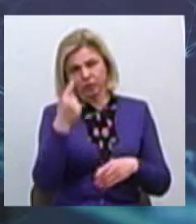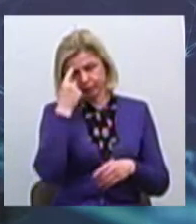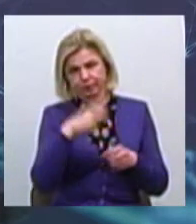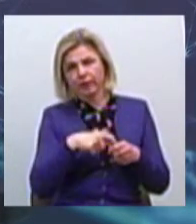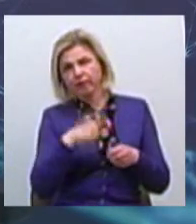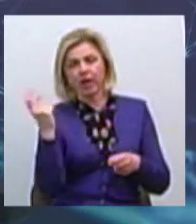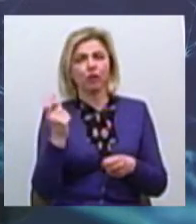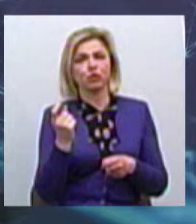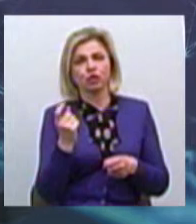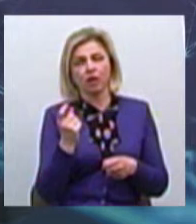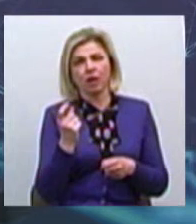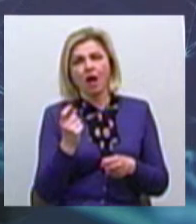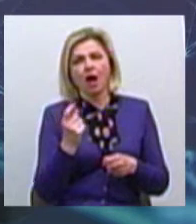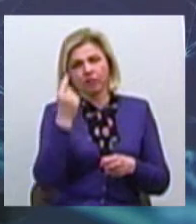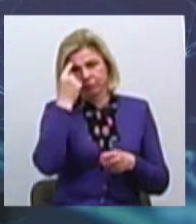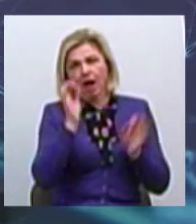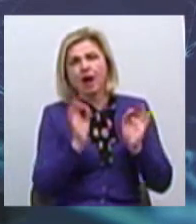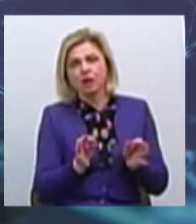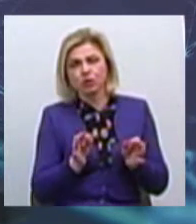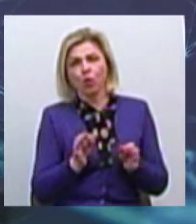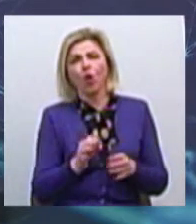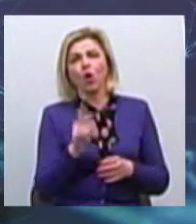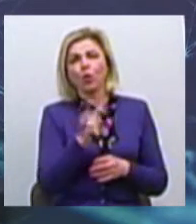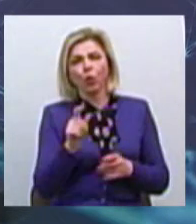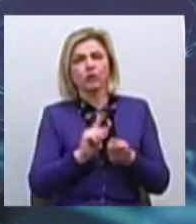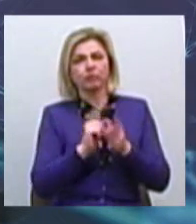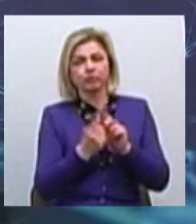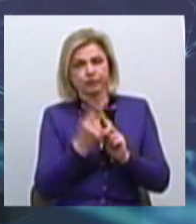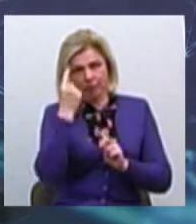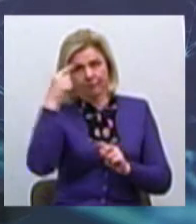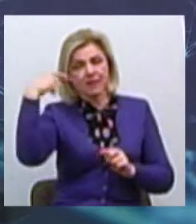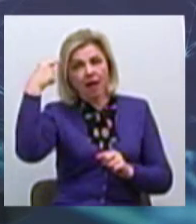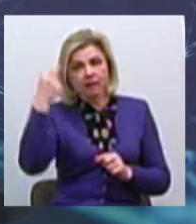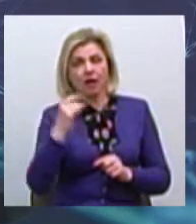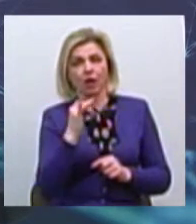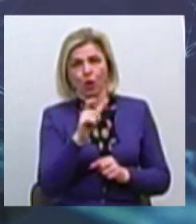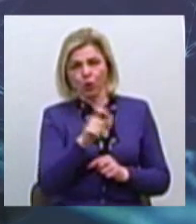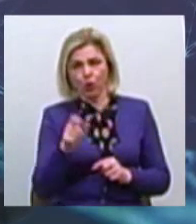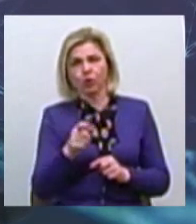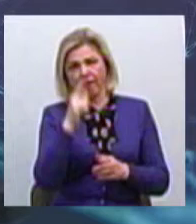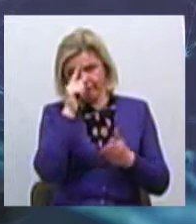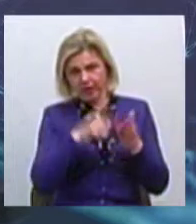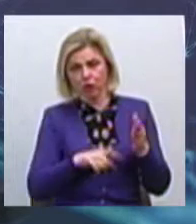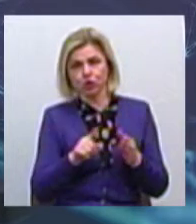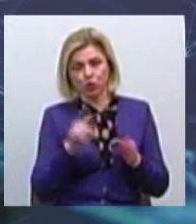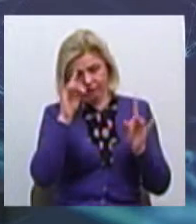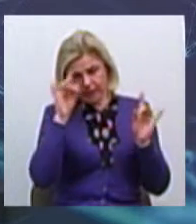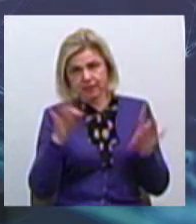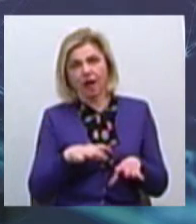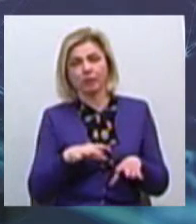включилась уже психиатрия. И мы начали верить искренне в то, что вот внезапно